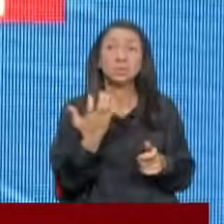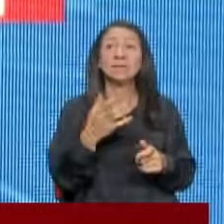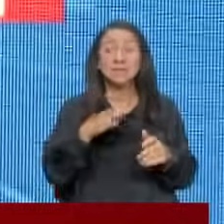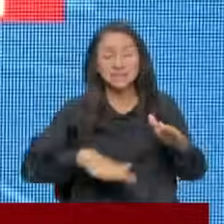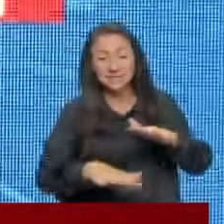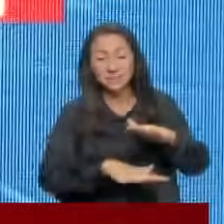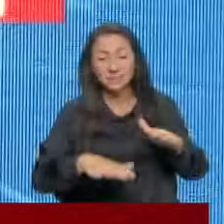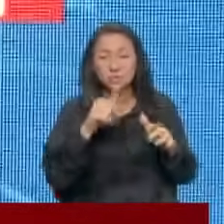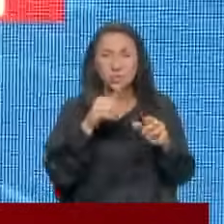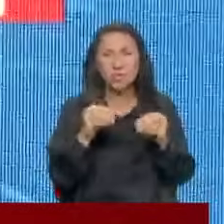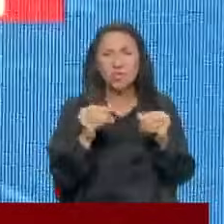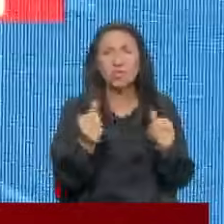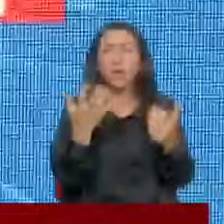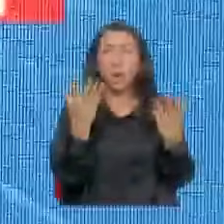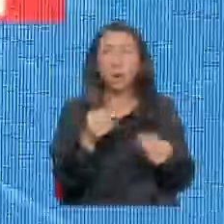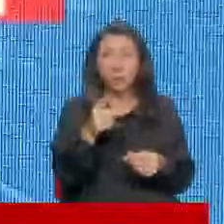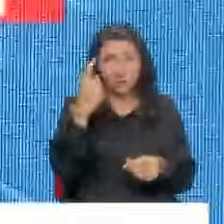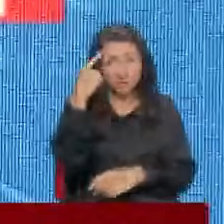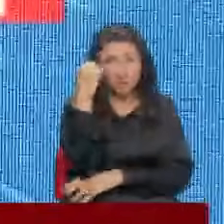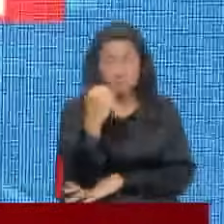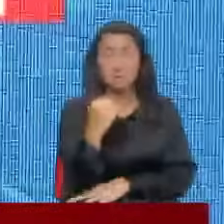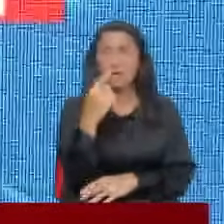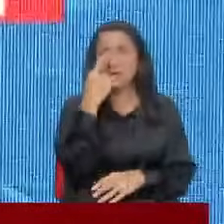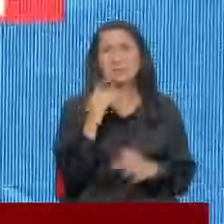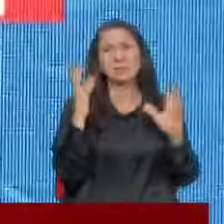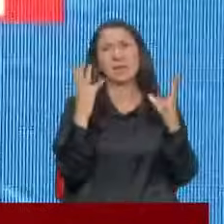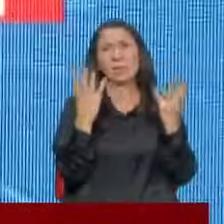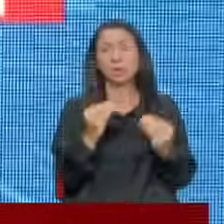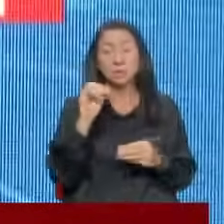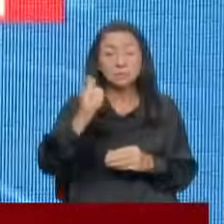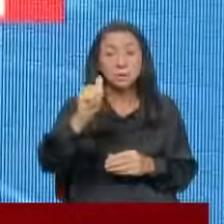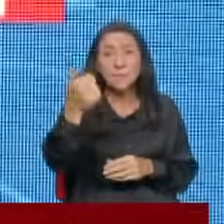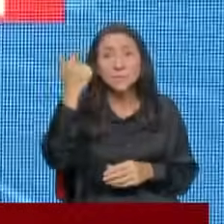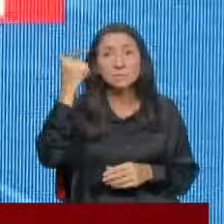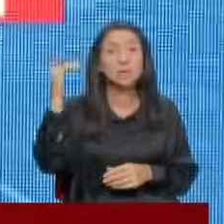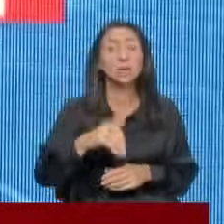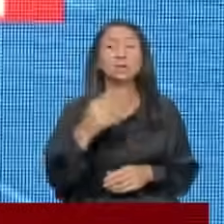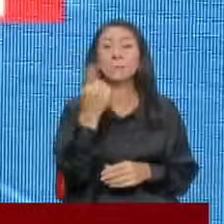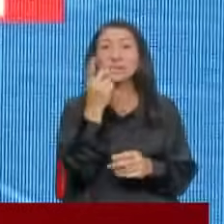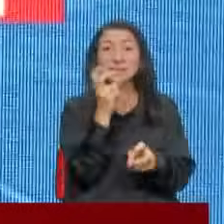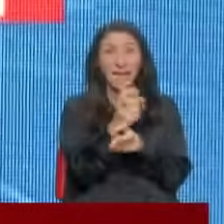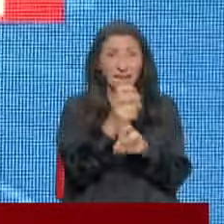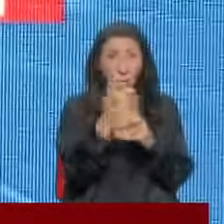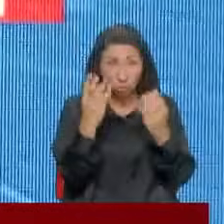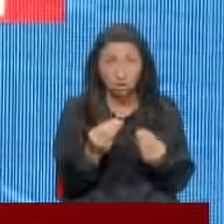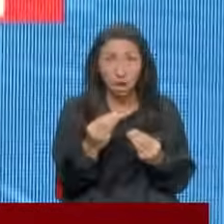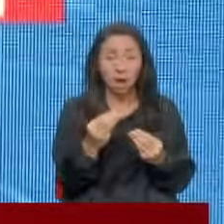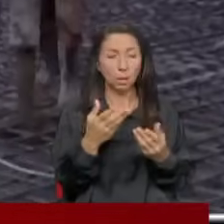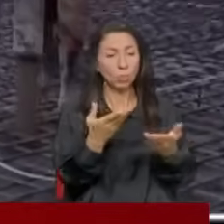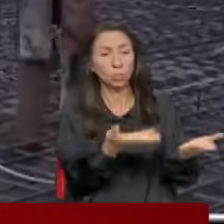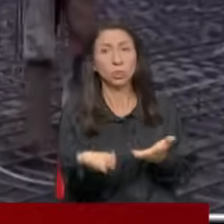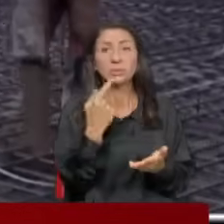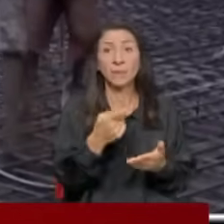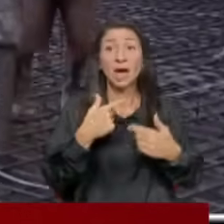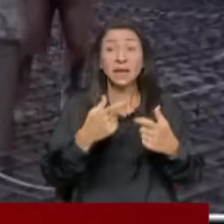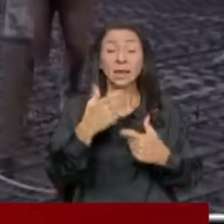sıvılaşması olan yerler böyle bir şeyde ısrar resmen delilik olur yarım gün başımıza gelecek olan bir felakete kapı açmak olur